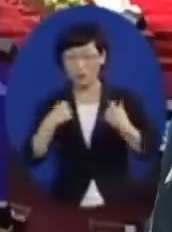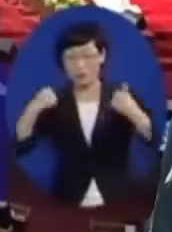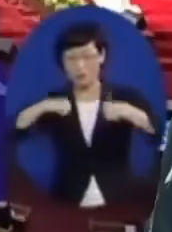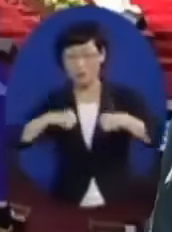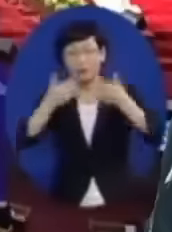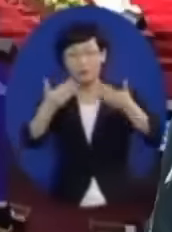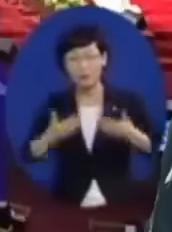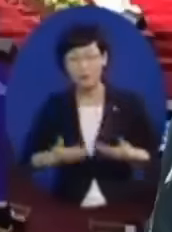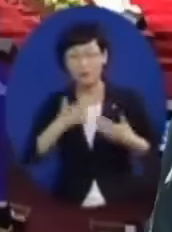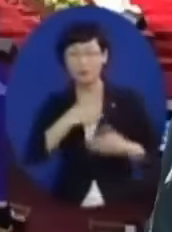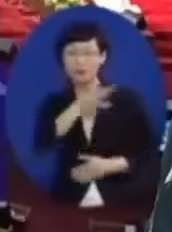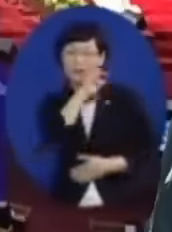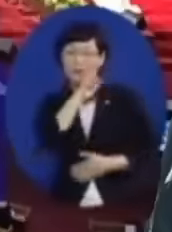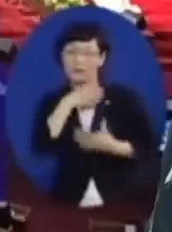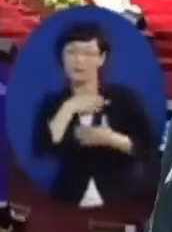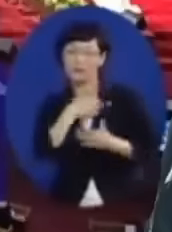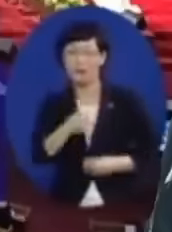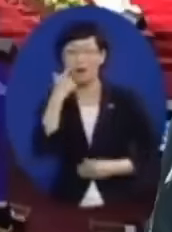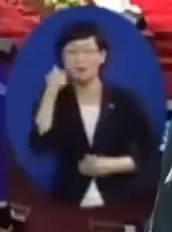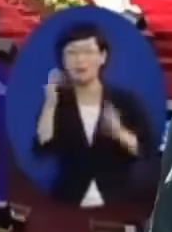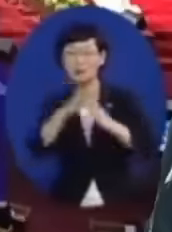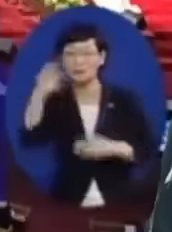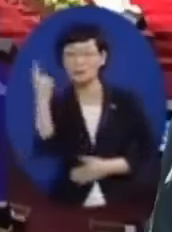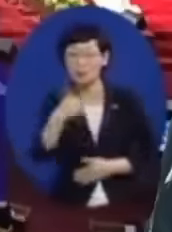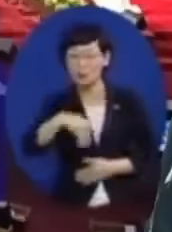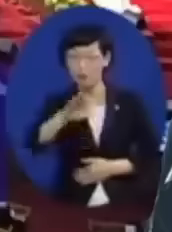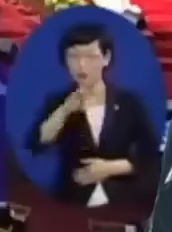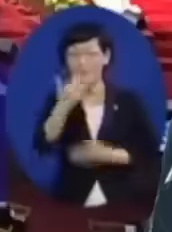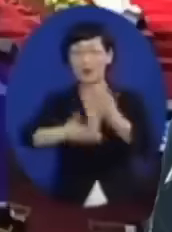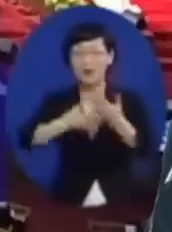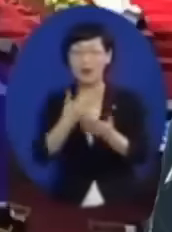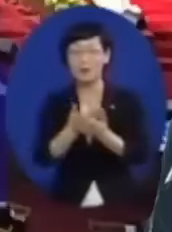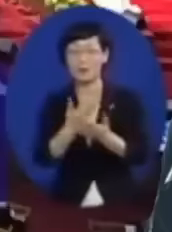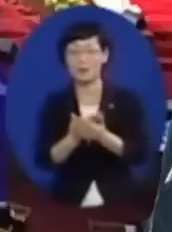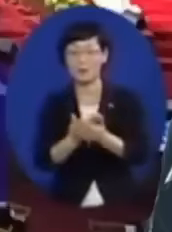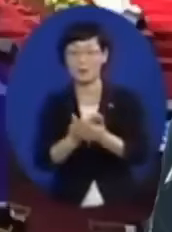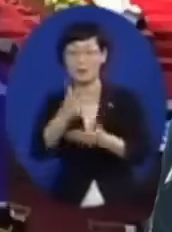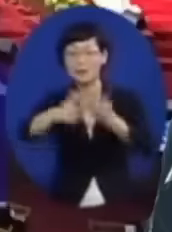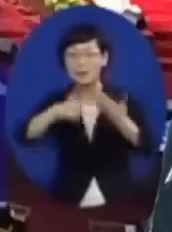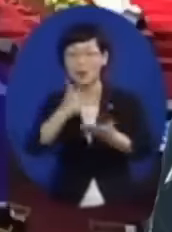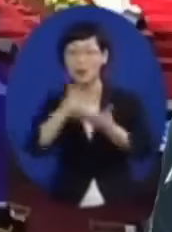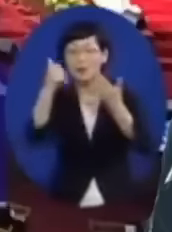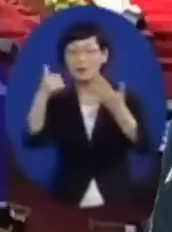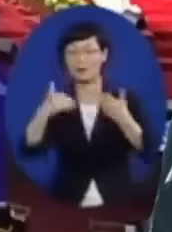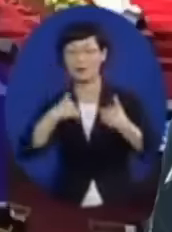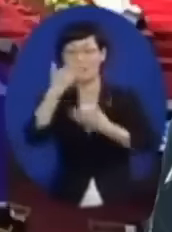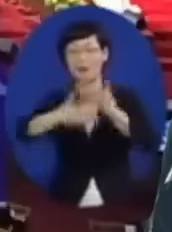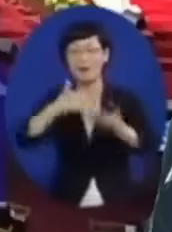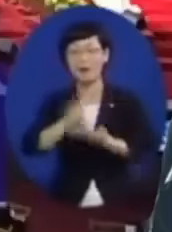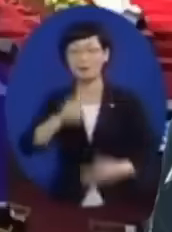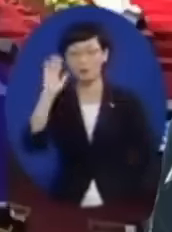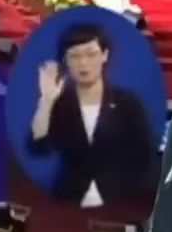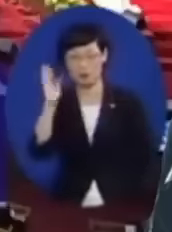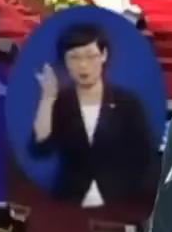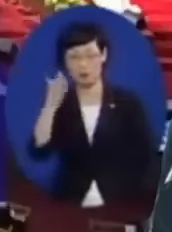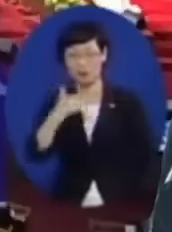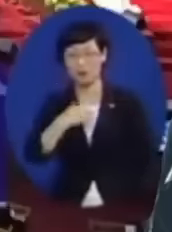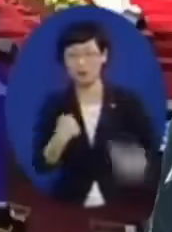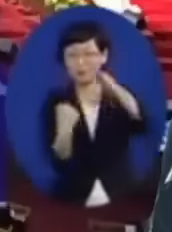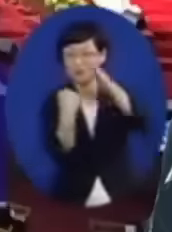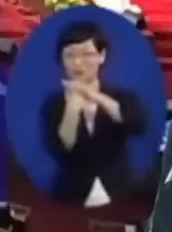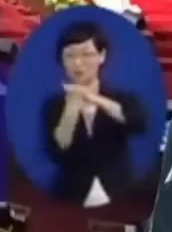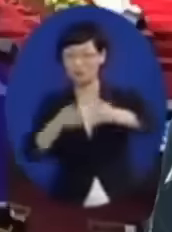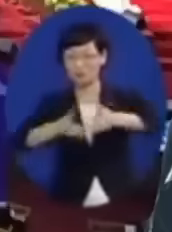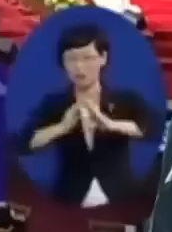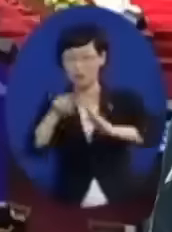주시어 내가 평안히 아버지 집으로 돌아가게 하옵시오면 야훼께서 나의 하나님이 되실 것이요 내가 기둥으로